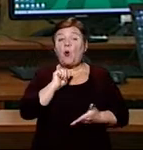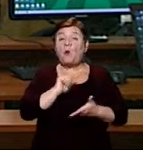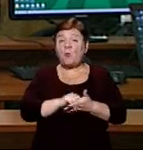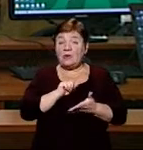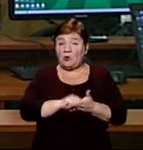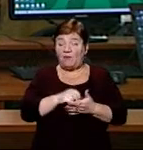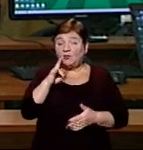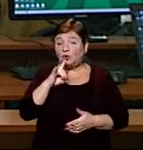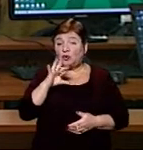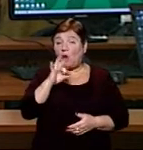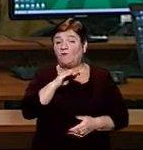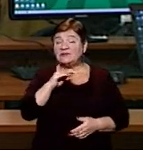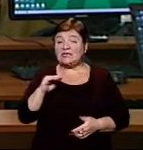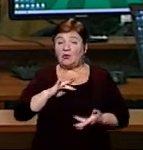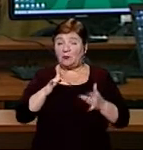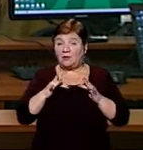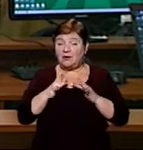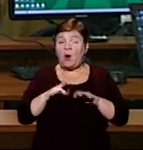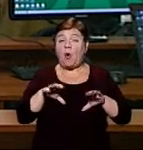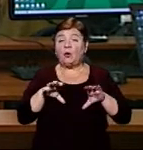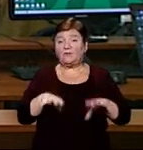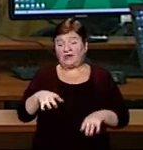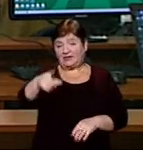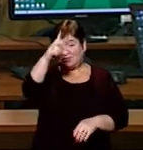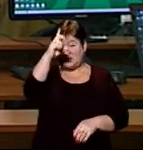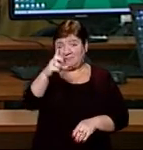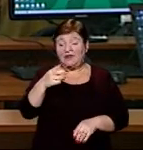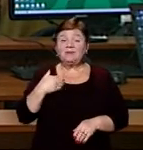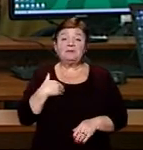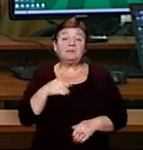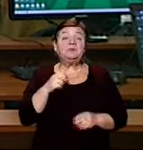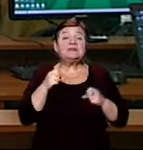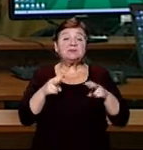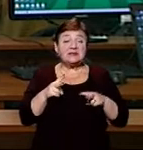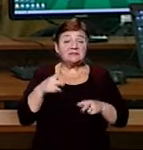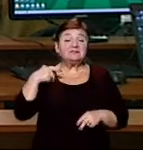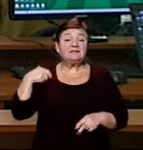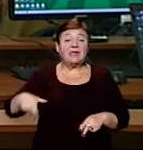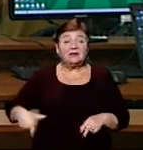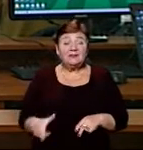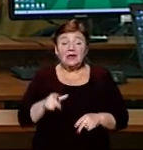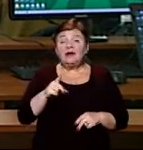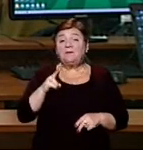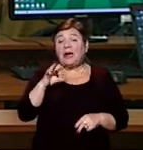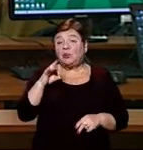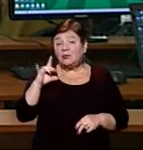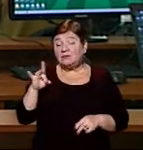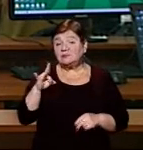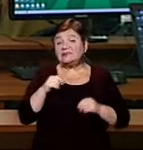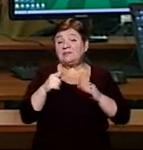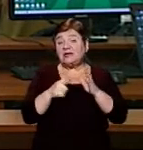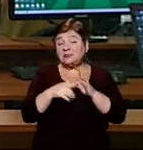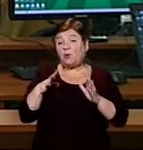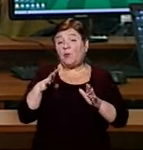опубліковане на офіційному сайті глави держави. Олексій Петров – офіцер спецслужб, генерал-майор. 17 квітня